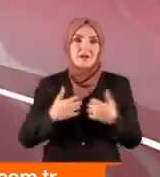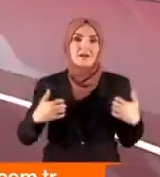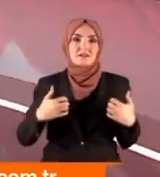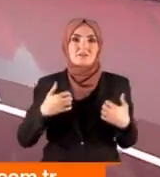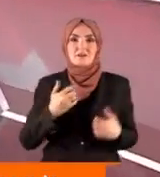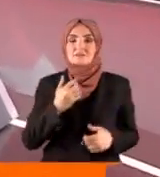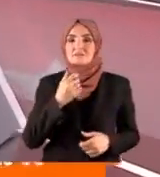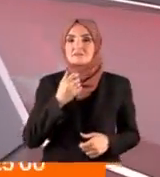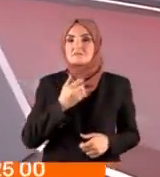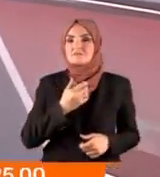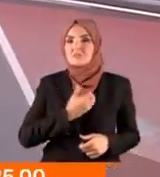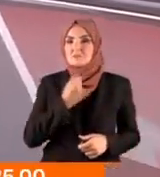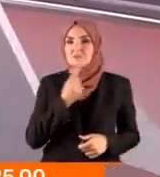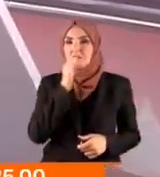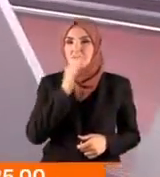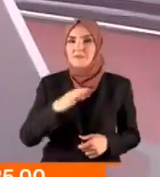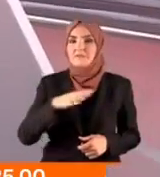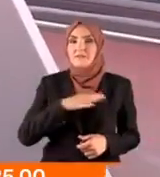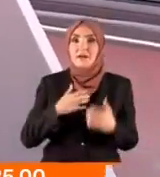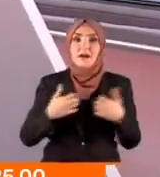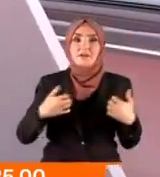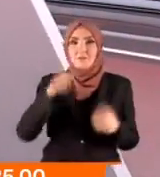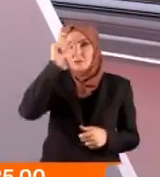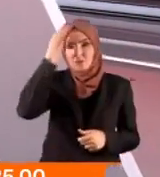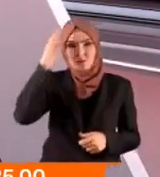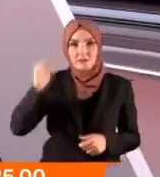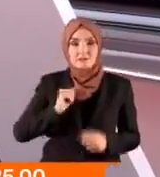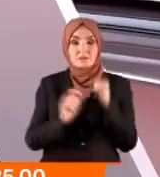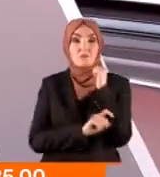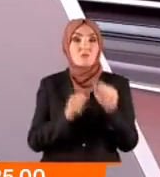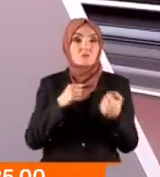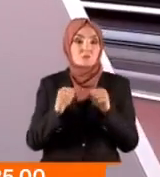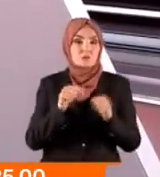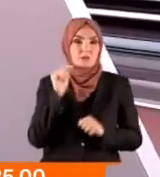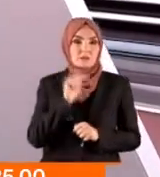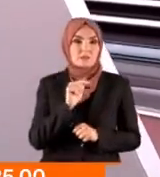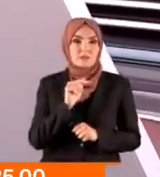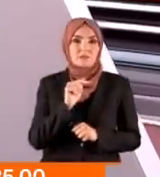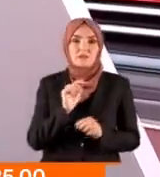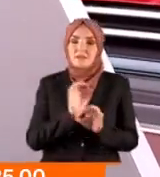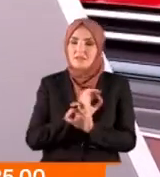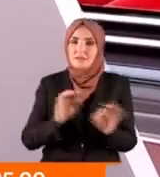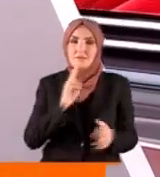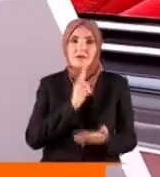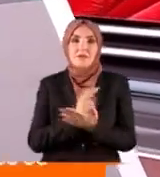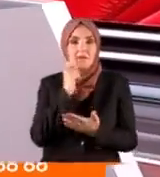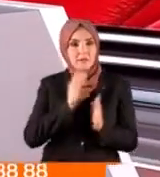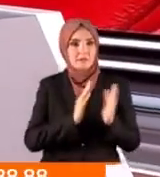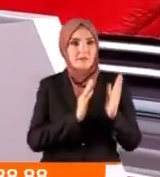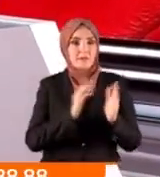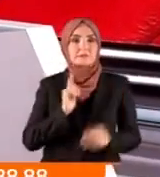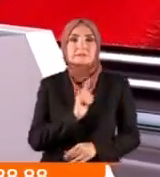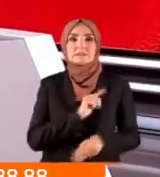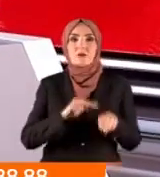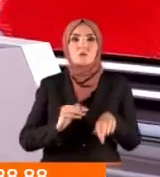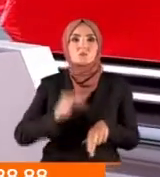Acı bir haberle başlıyoruz bültenimize. Kahraman Mehmetçiğimizin terörle mücadelesi tüm kararlılığıyla devam ederken Irak'ın kuzeyinden,